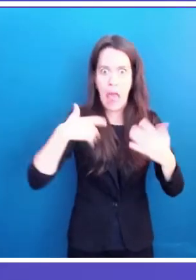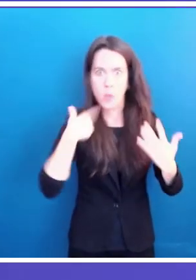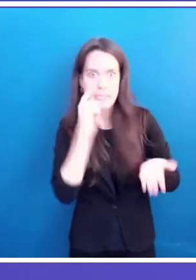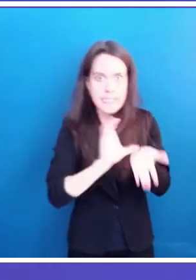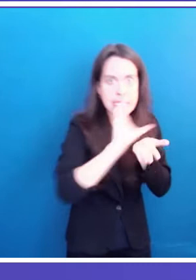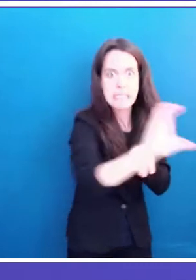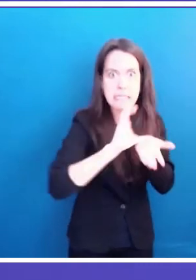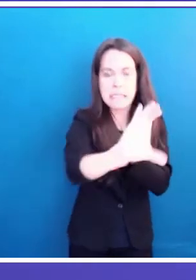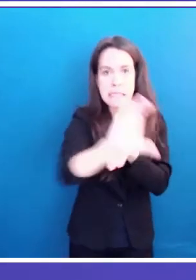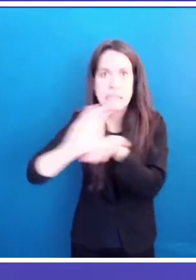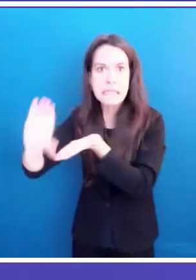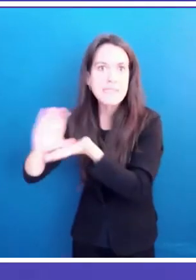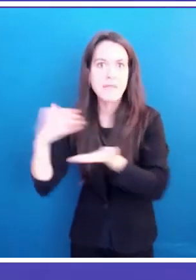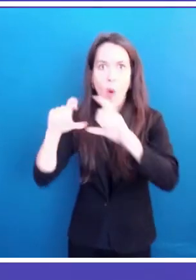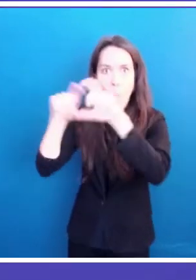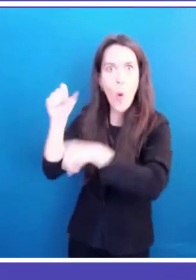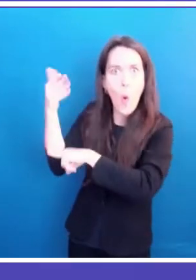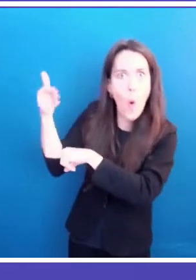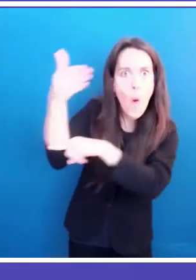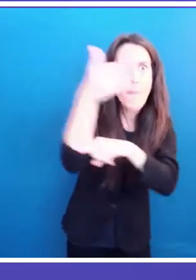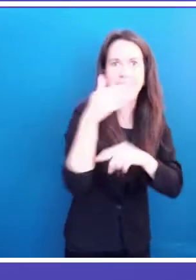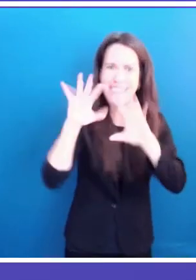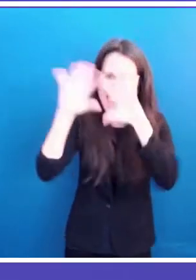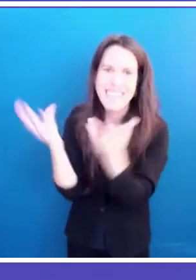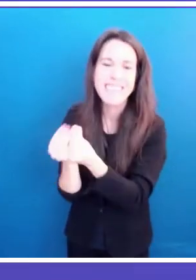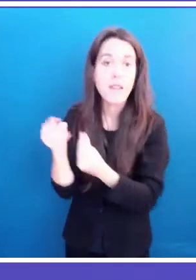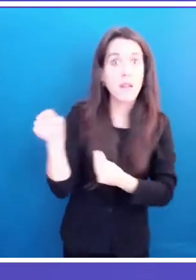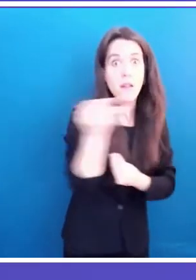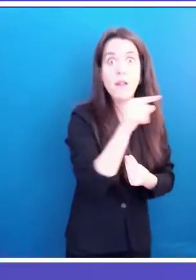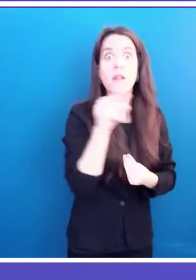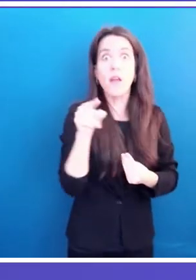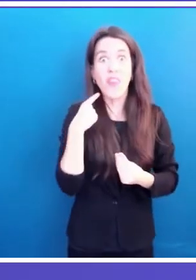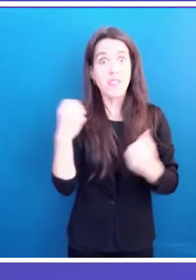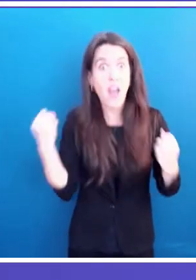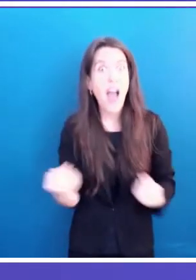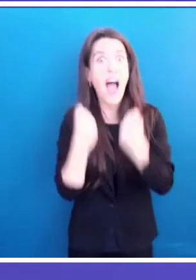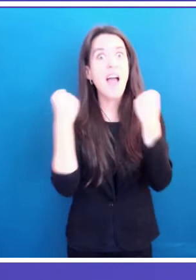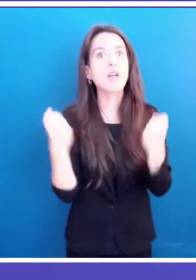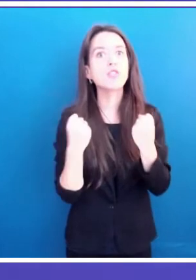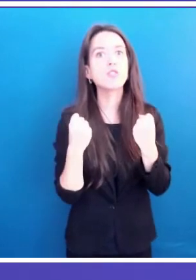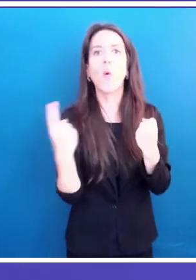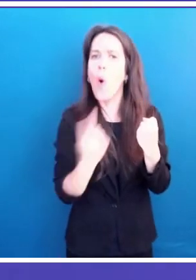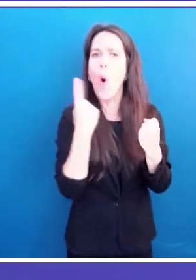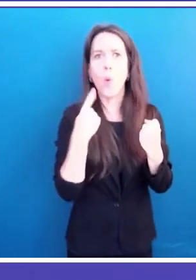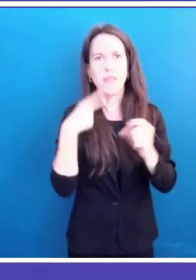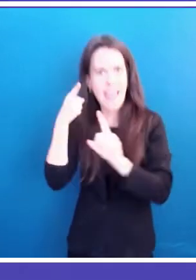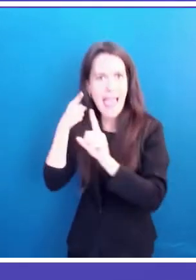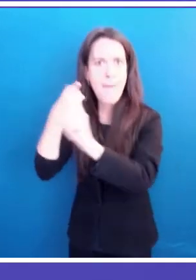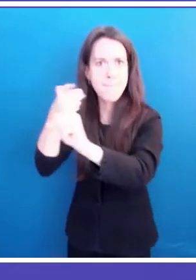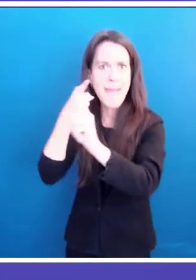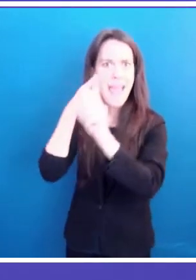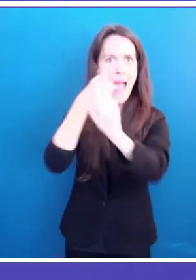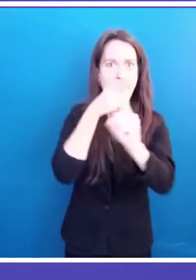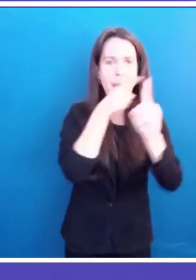ذلك ممتازا. خصصنا تدابير استثنائية لدعم الشركات التي تواجه الصعوبات والإعسار،